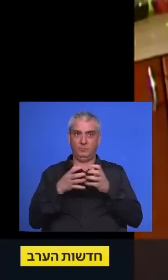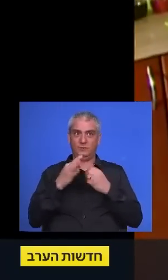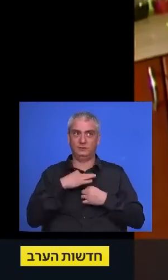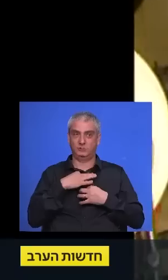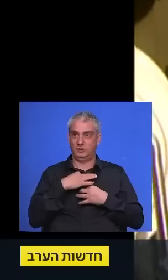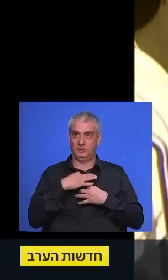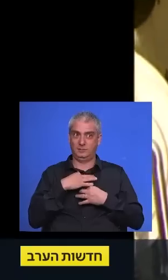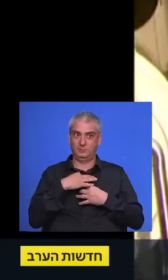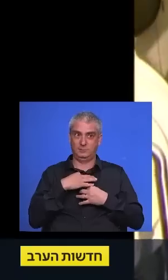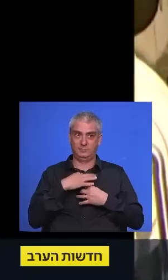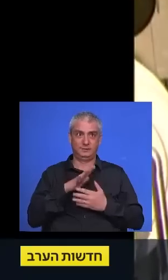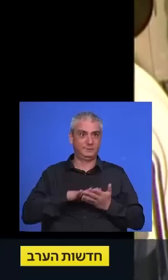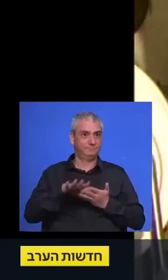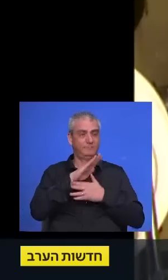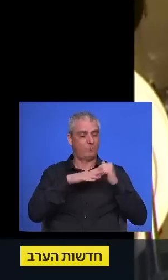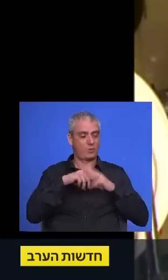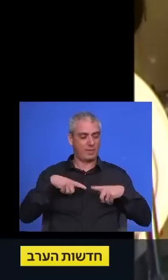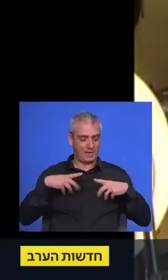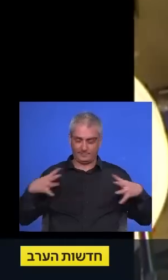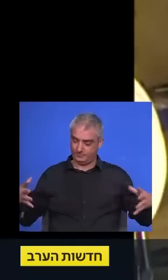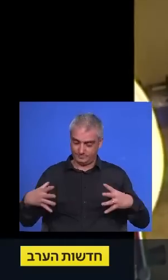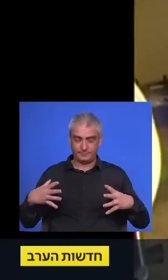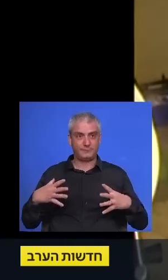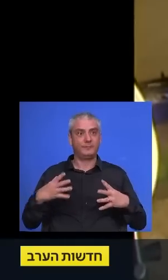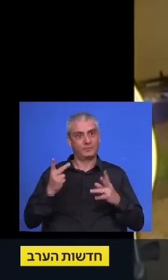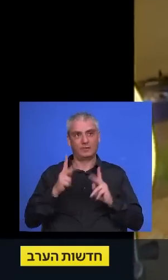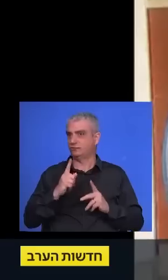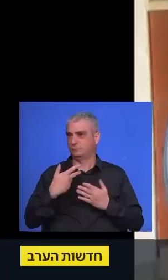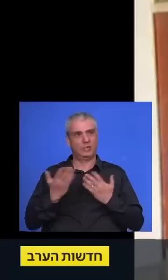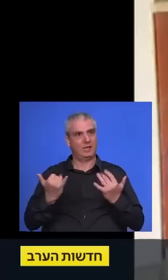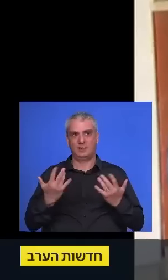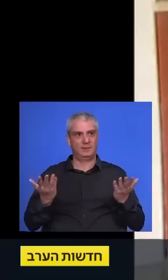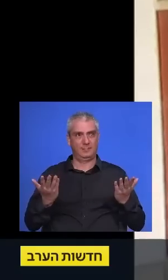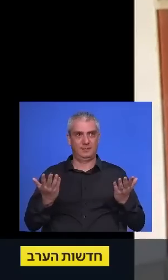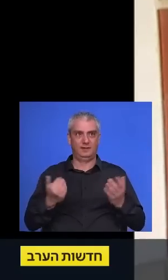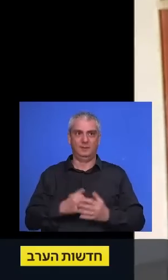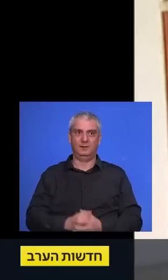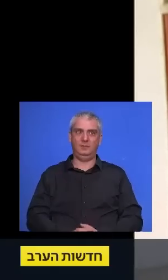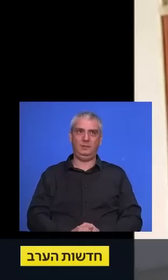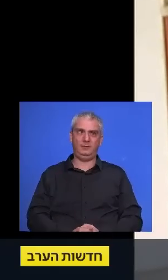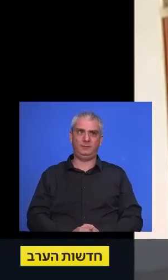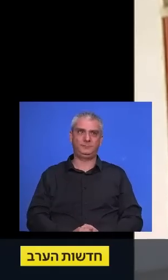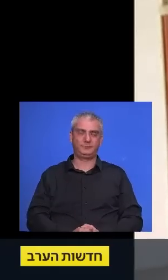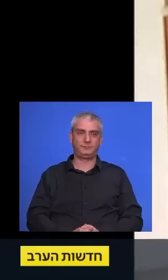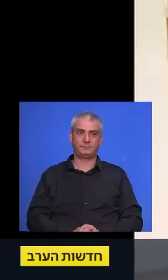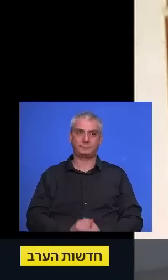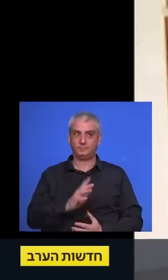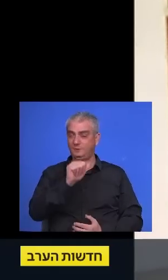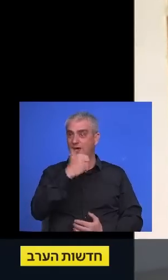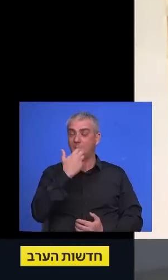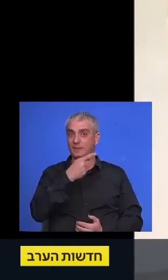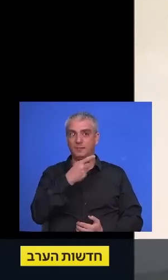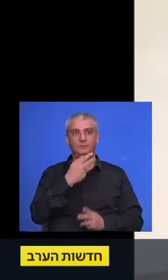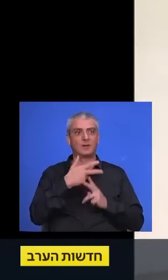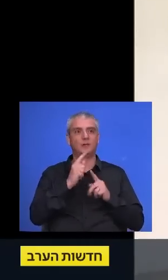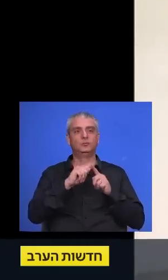שלי וסביבה בונה חיים ואיתה אני בונה, זה אופציה שלא קיימת כמעט על השולחן. מה שאלעד מדבר עליו הוא רק